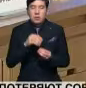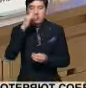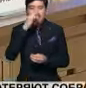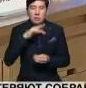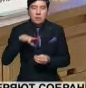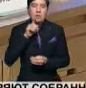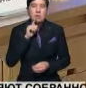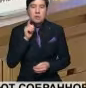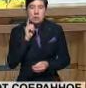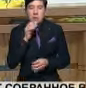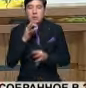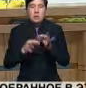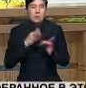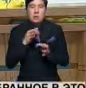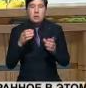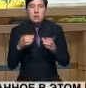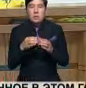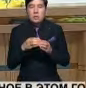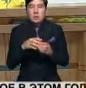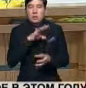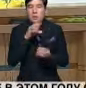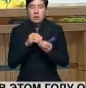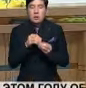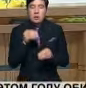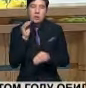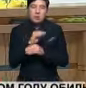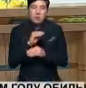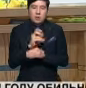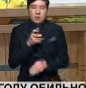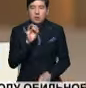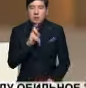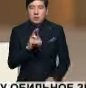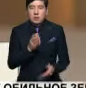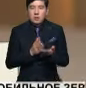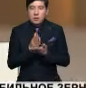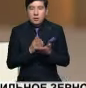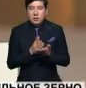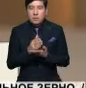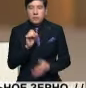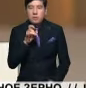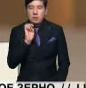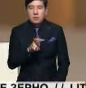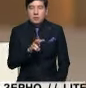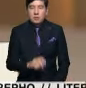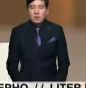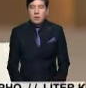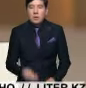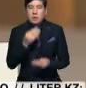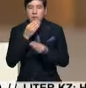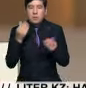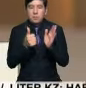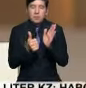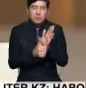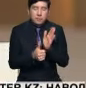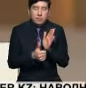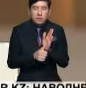зеленых проектов с мировыми компаниями. Не обходят стороной инвесторы и агропромышленный сектор. За последние 6 лет